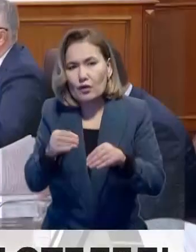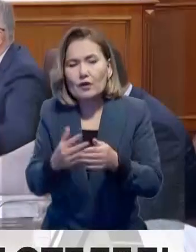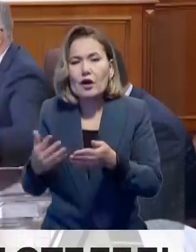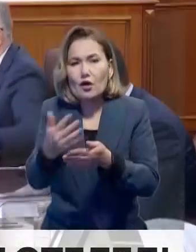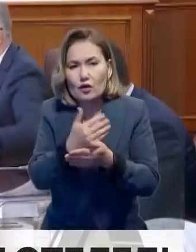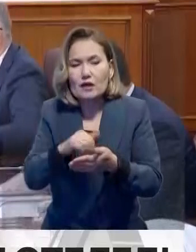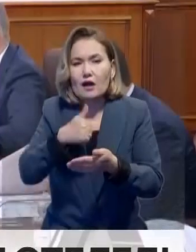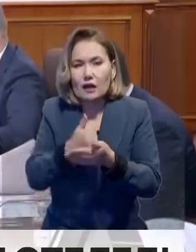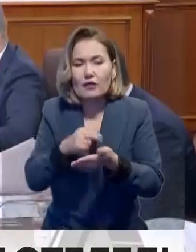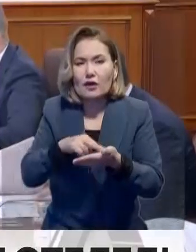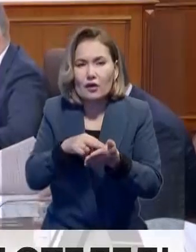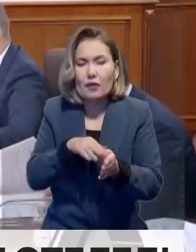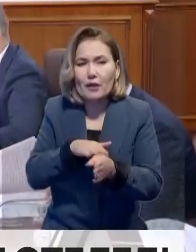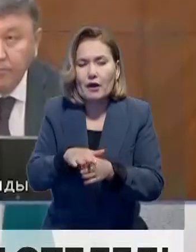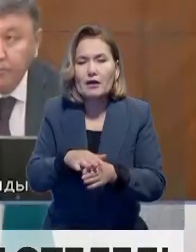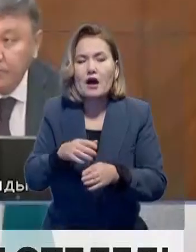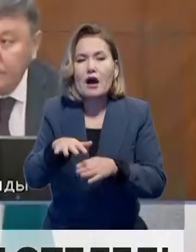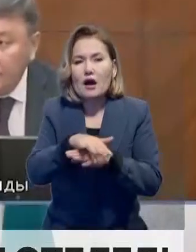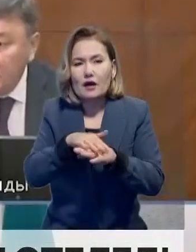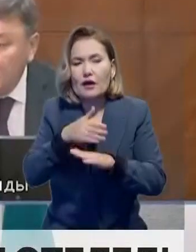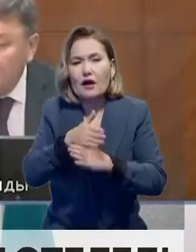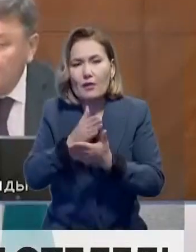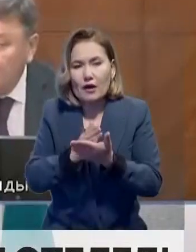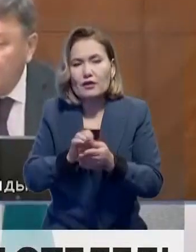Премьер-министр ішкі нарықта астық тапшылығы туындамас үшін